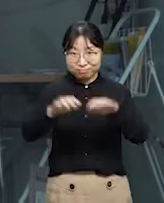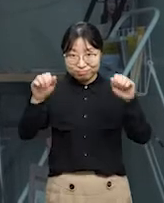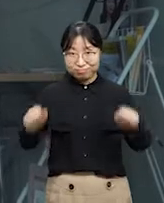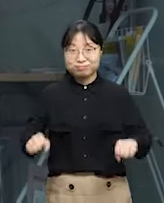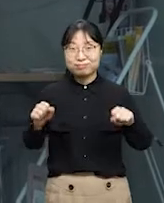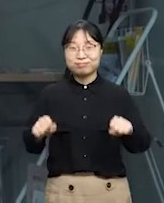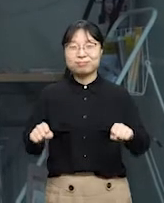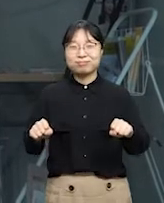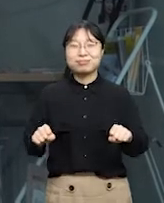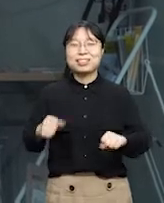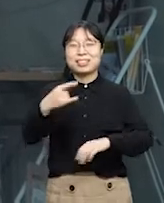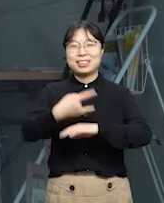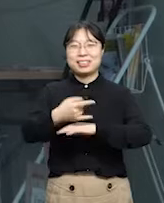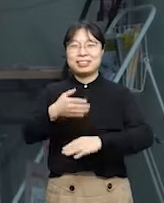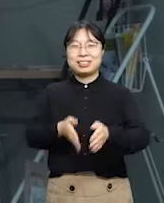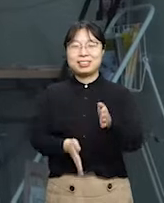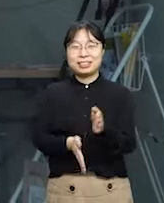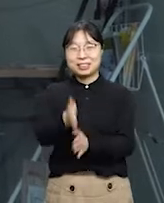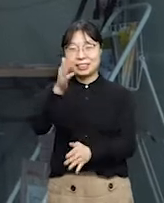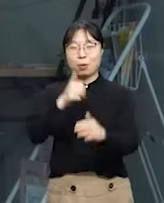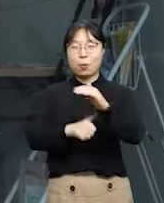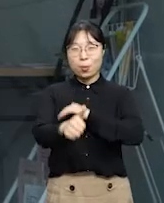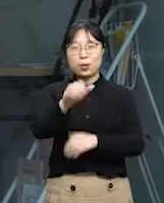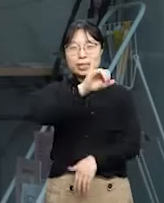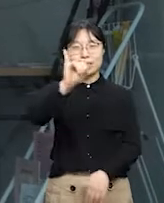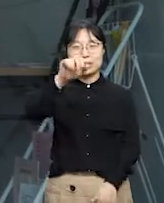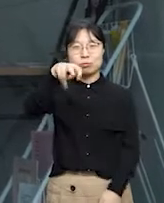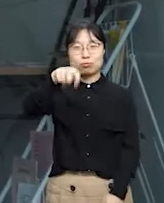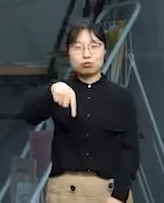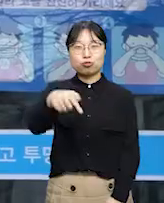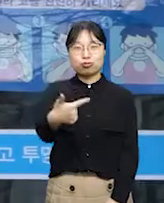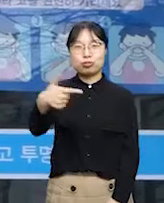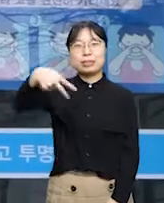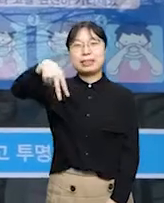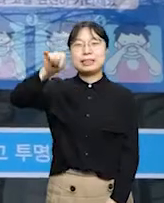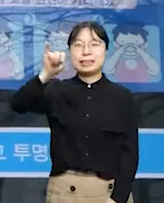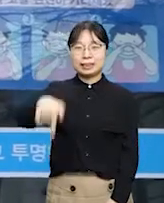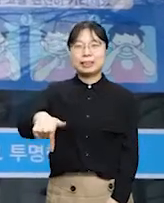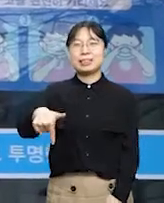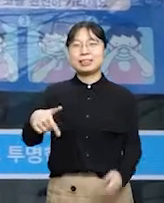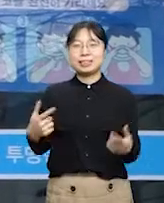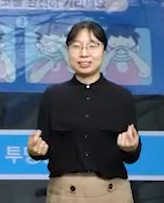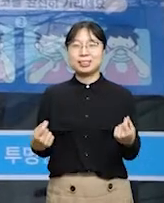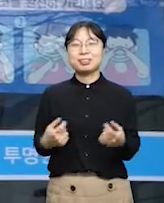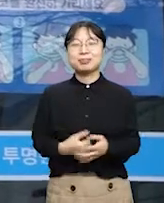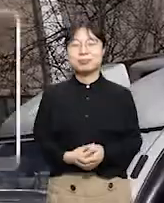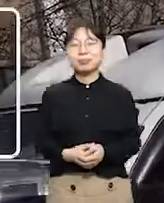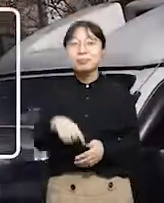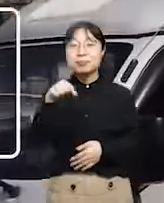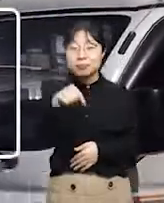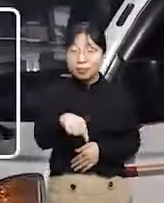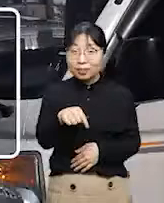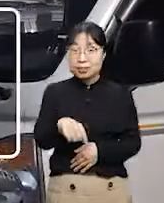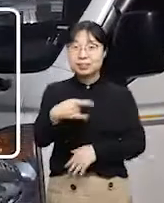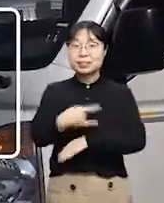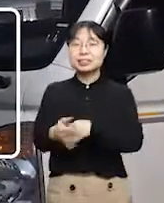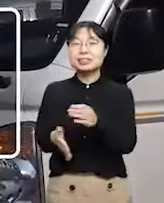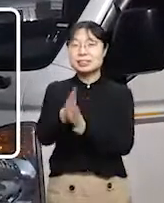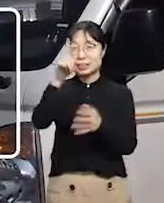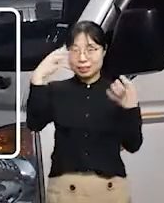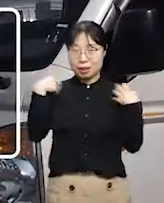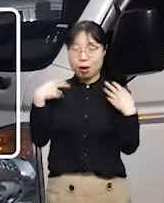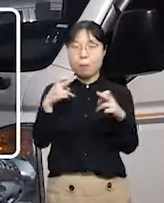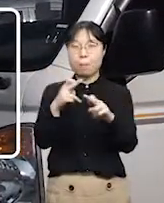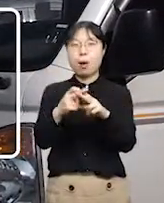안녕하세요. 아름다운 의왕시 홍보대사 이문식입니다. 반갑습니다. 제가 지금 서 있는 이곳은 의왕시청 별관